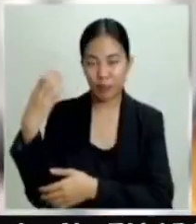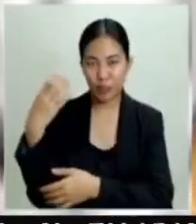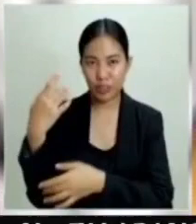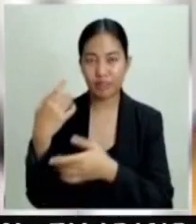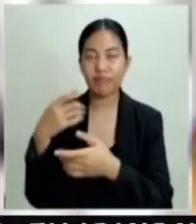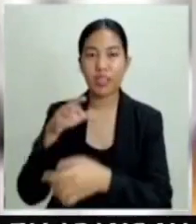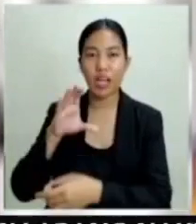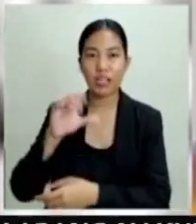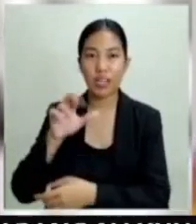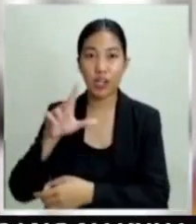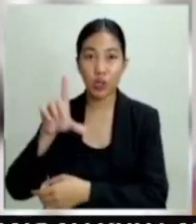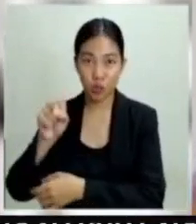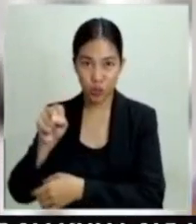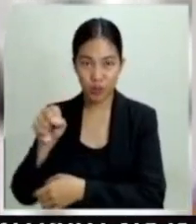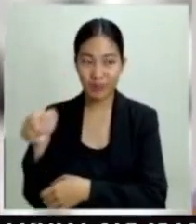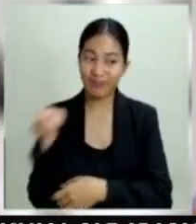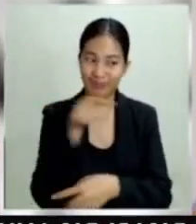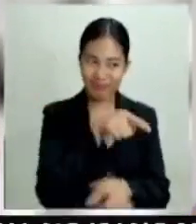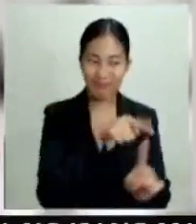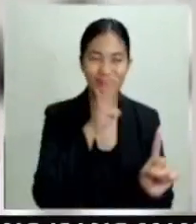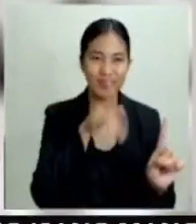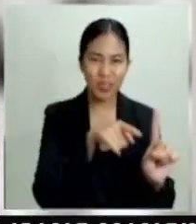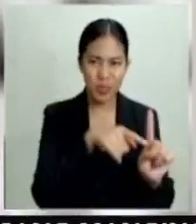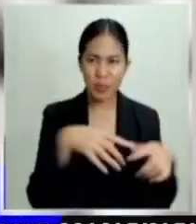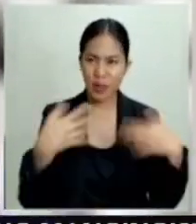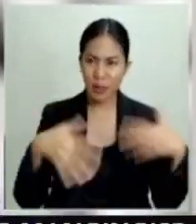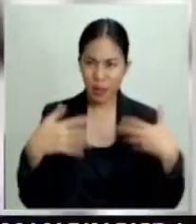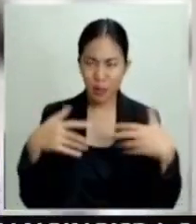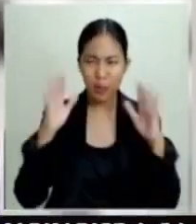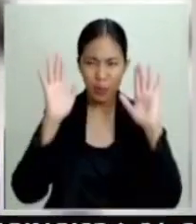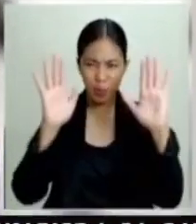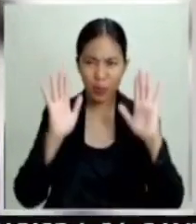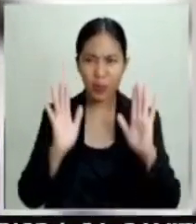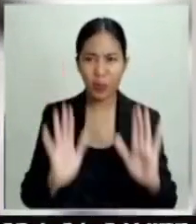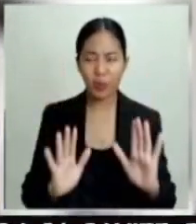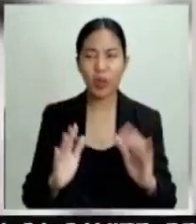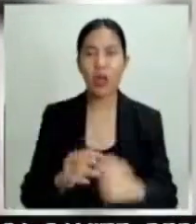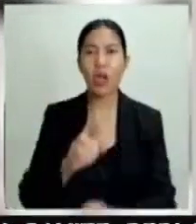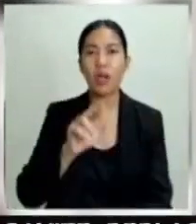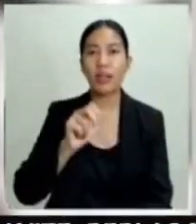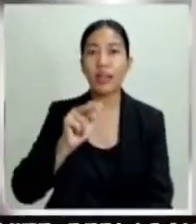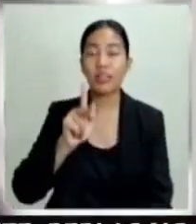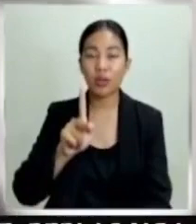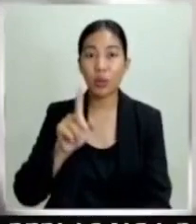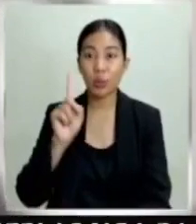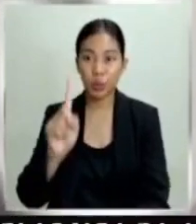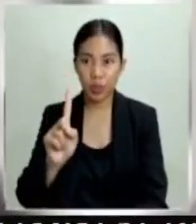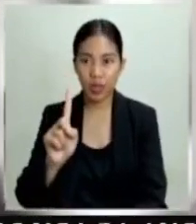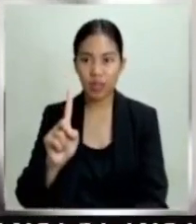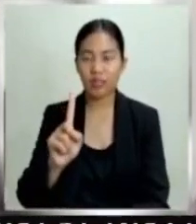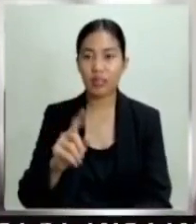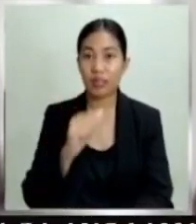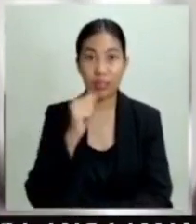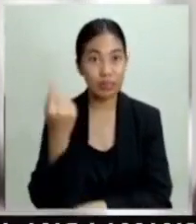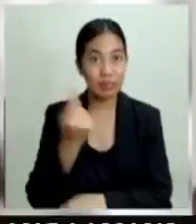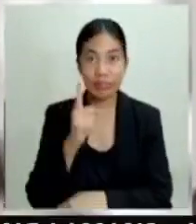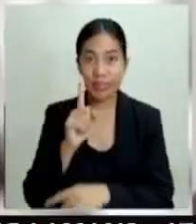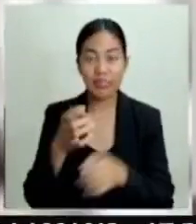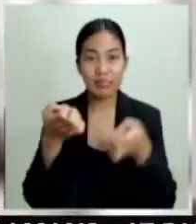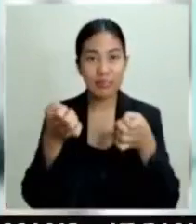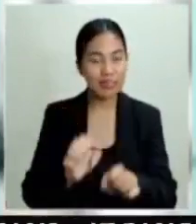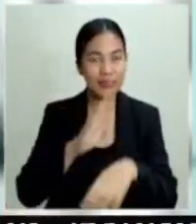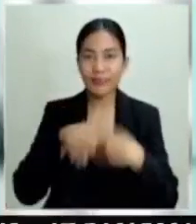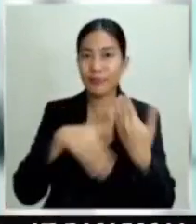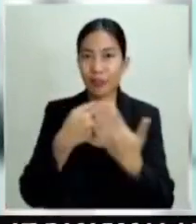Marami siyang pinahanga ng mag-rank 1, hindi lamang sa isang event, kundi sa lahat ng 4 na event na sinalihan